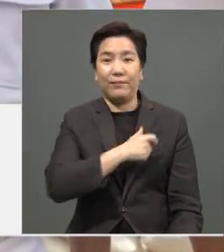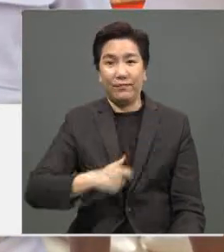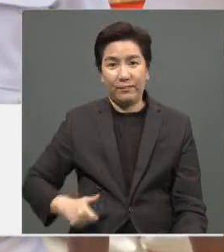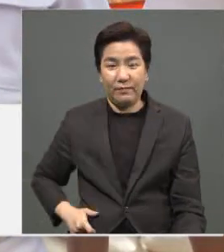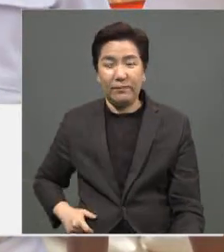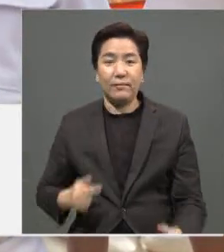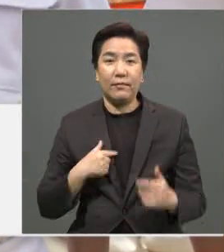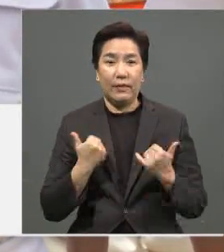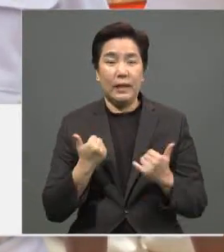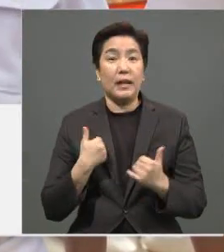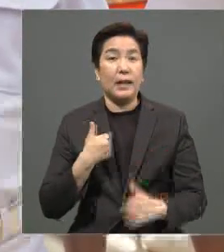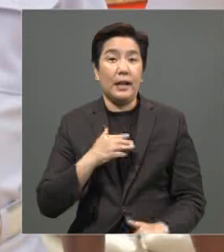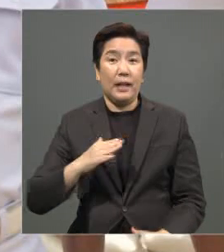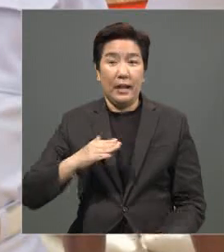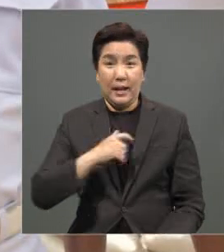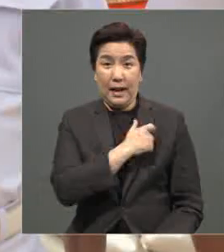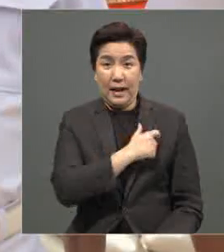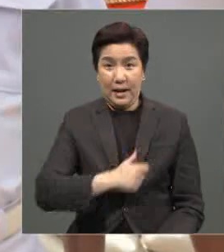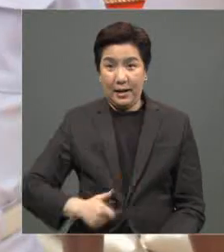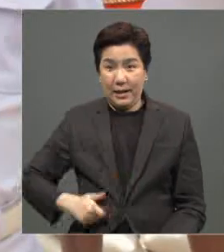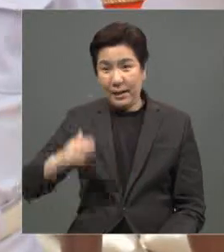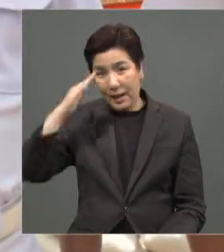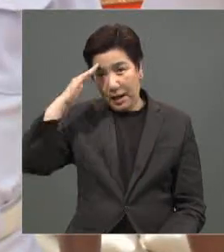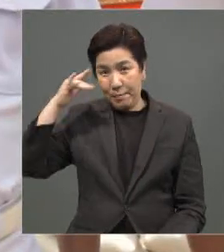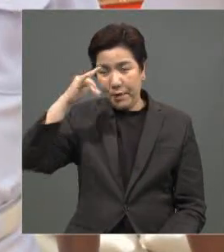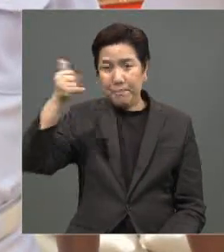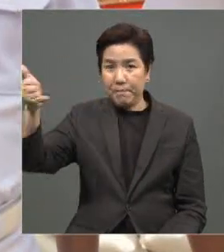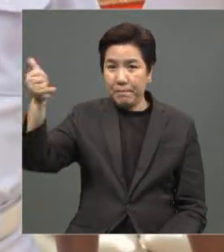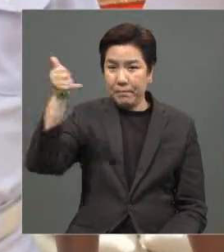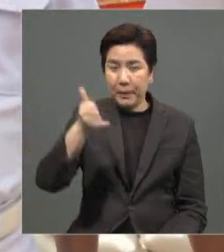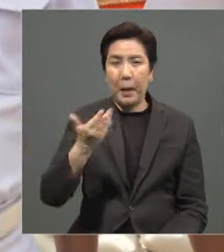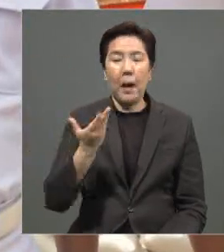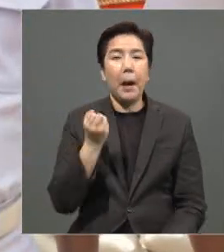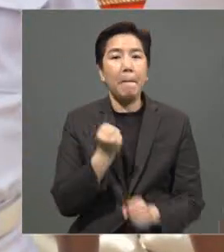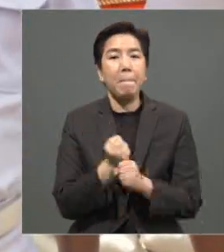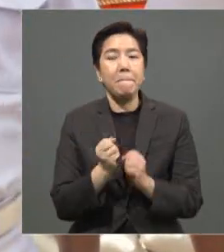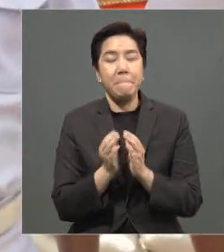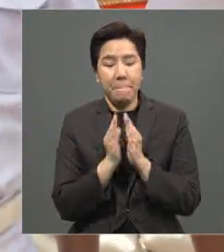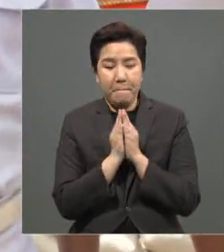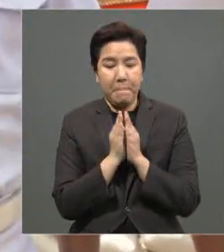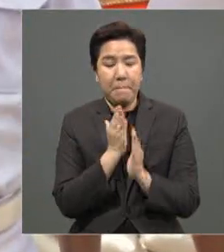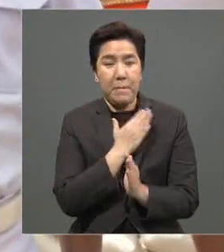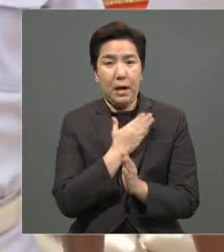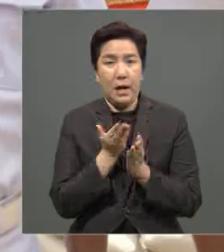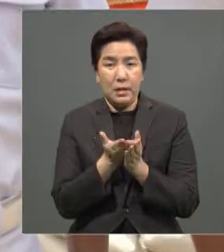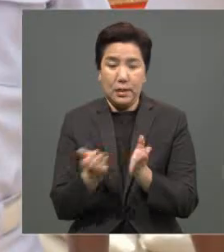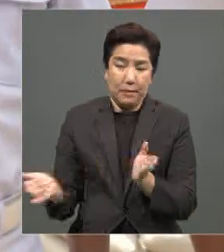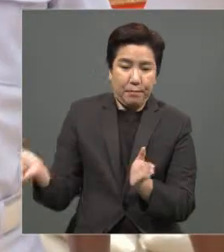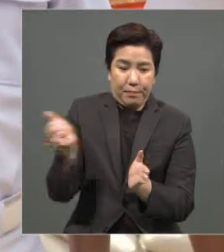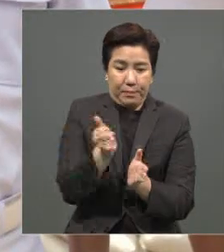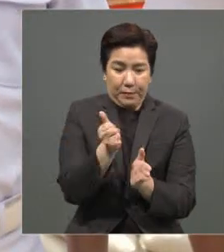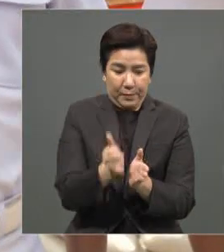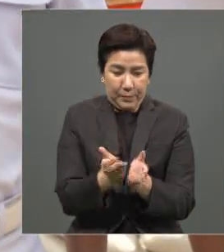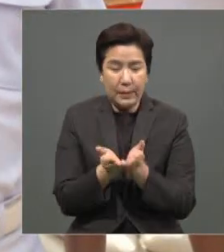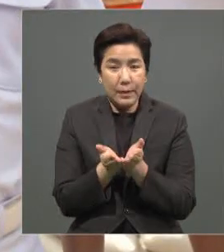ซึ่งจะเสด็จพระราชดำเนินทรงบำเพ็ญพระราชกุศลโดยขบวนพยุหยาตราทางชลม